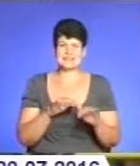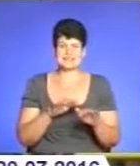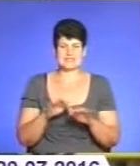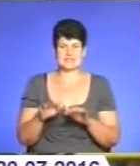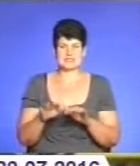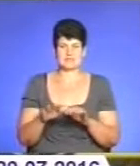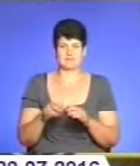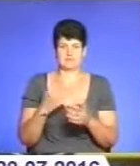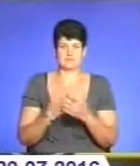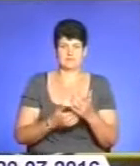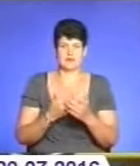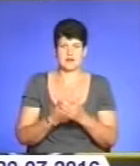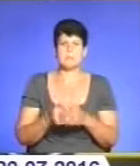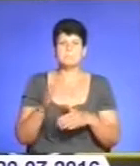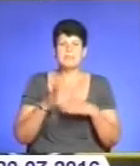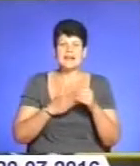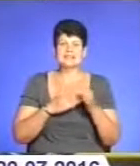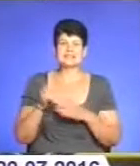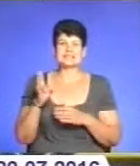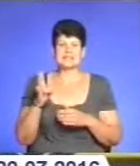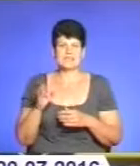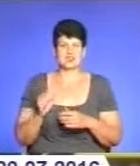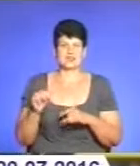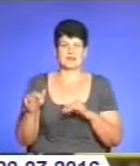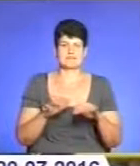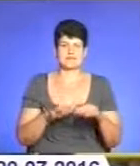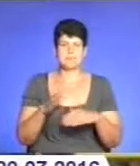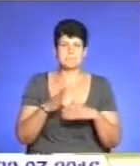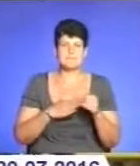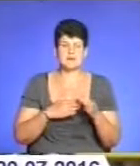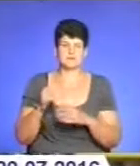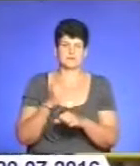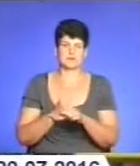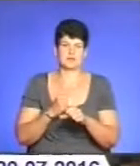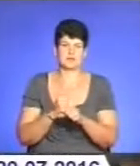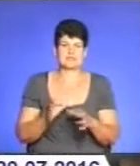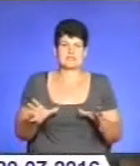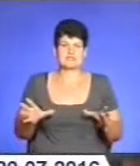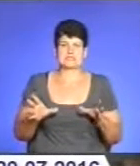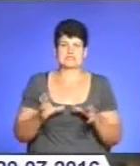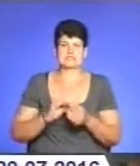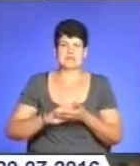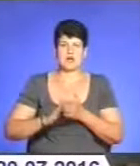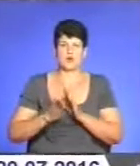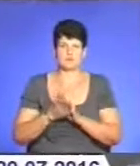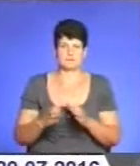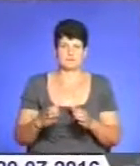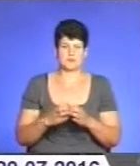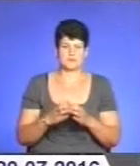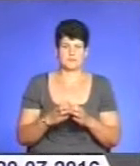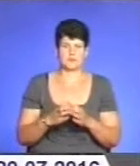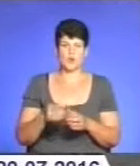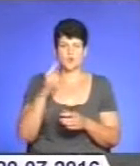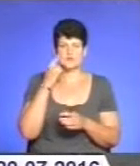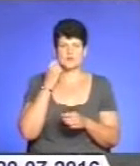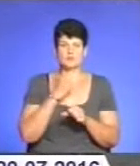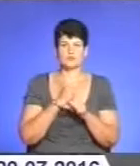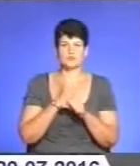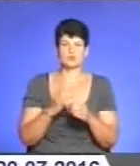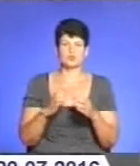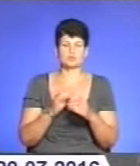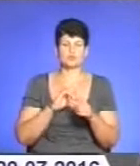а іменно практична дія і практичне відпрацювання своїх дій, злагодженість підрозділу як такого. Оцінювали роботу груп